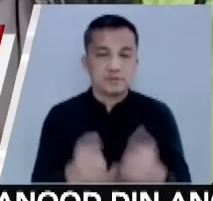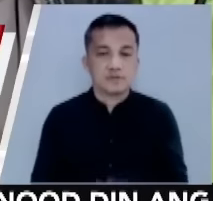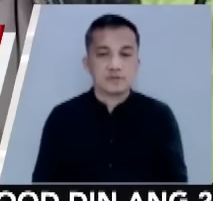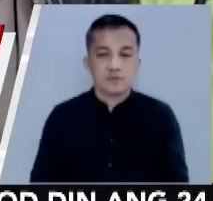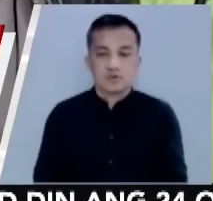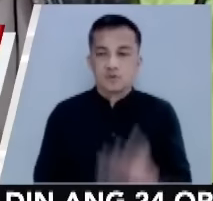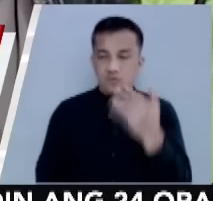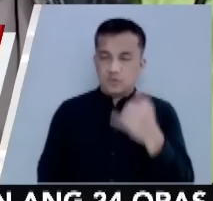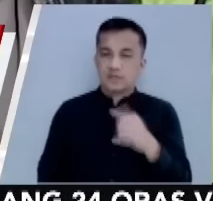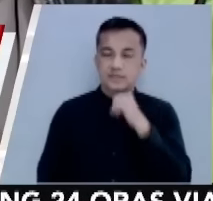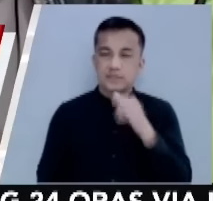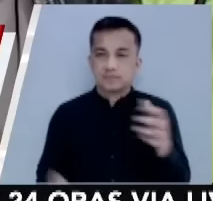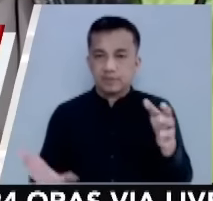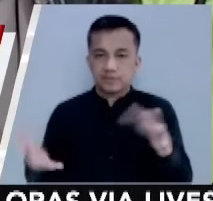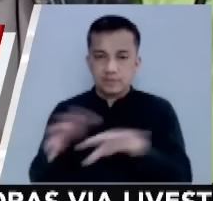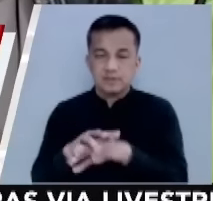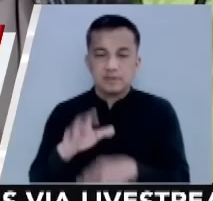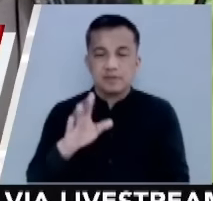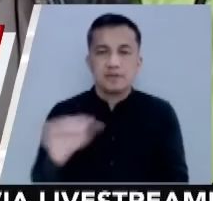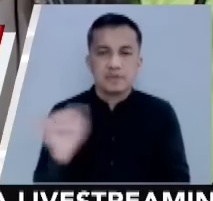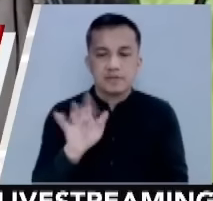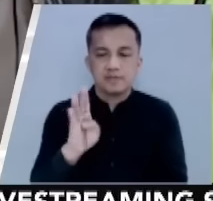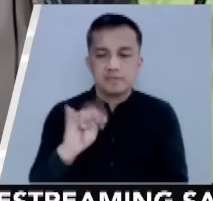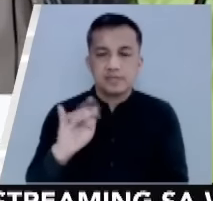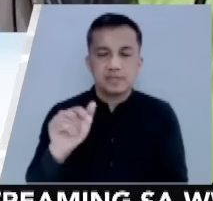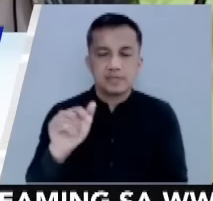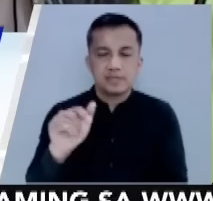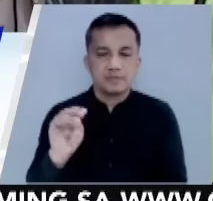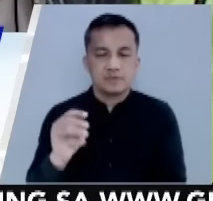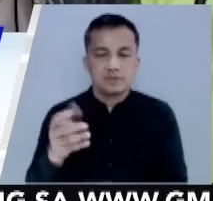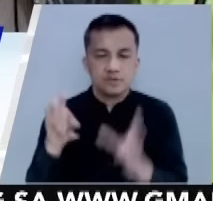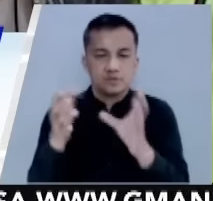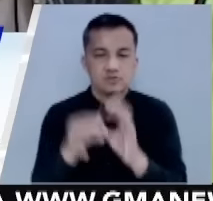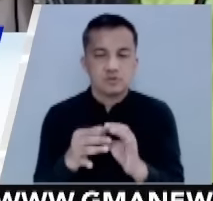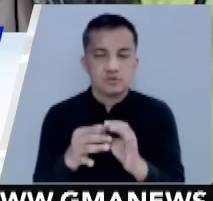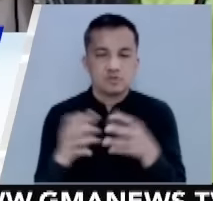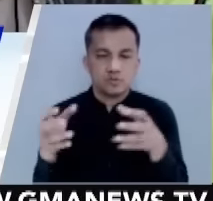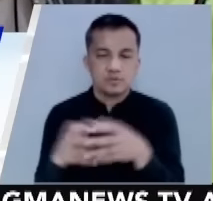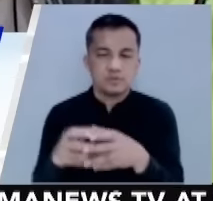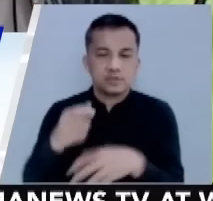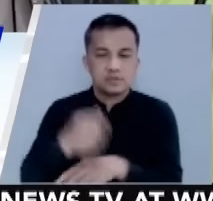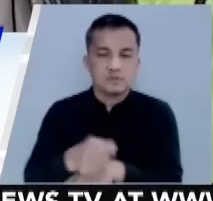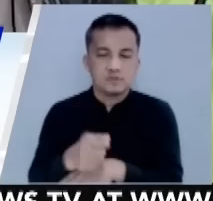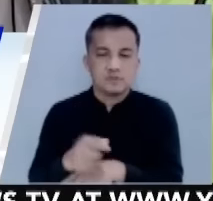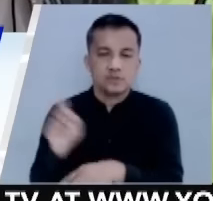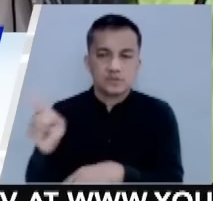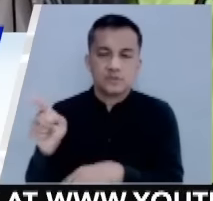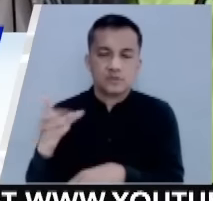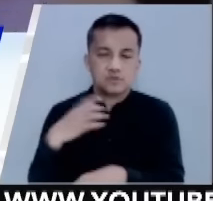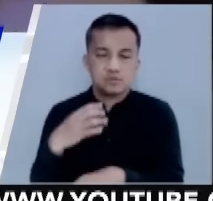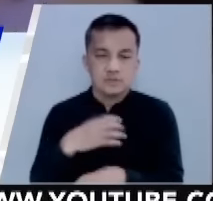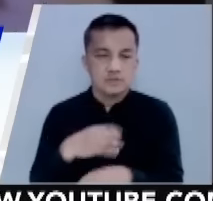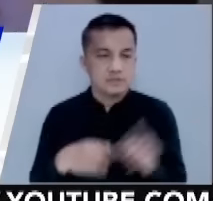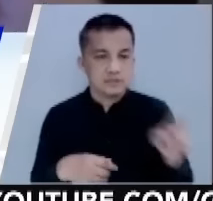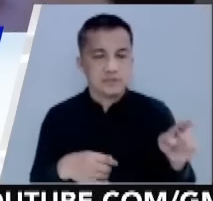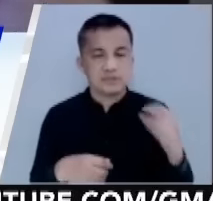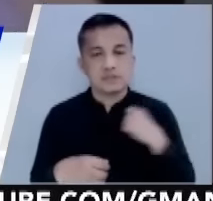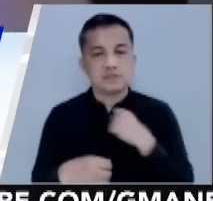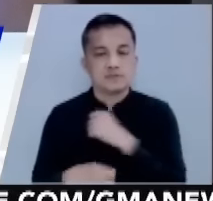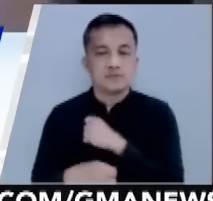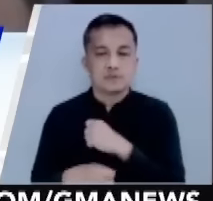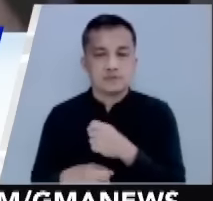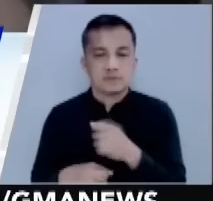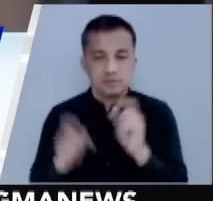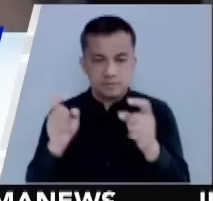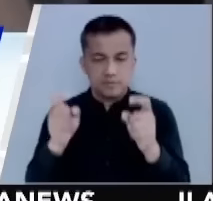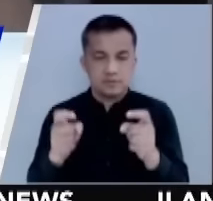pag-isahin? Parang bicam. Ang dating, isang joint committee hearing, nandyan ang Kongreso, nandyan ang Senado. Mas mabilis, mas